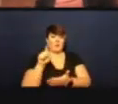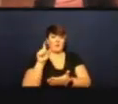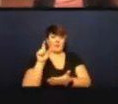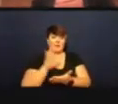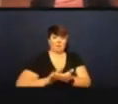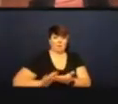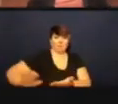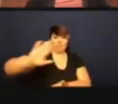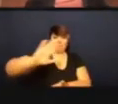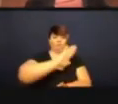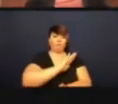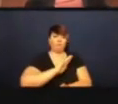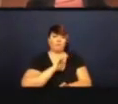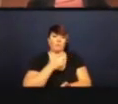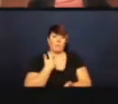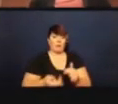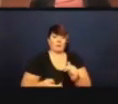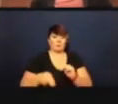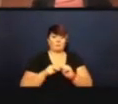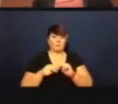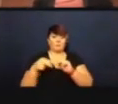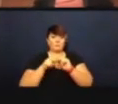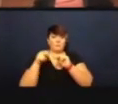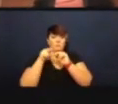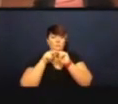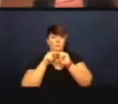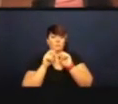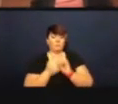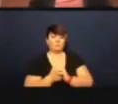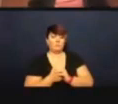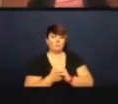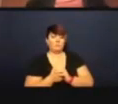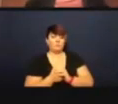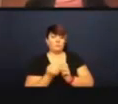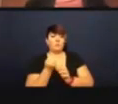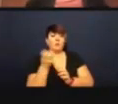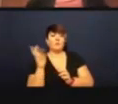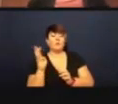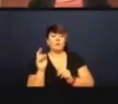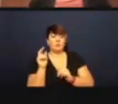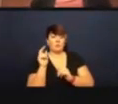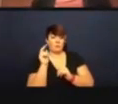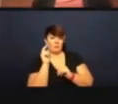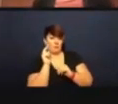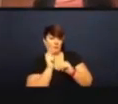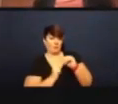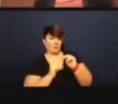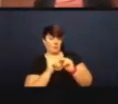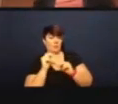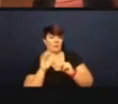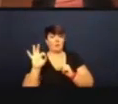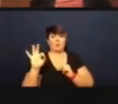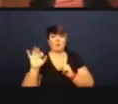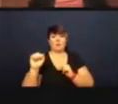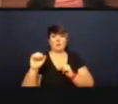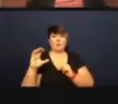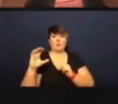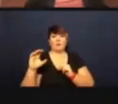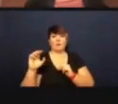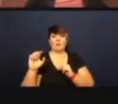shule tatu mahususi ambazo zinahitaji kufanyiwa